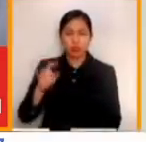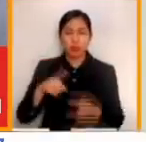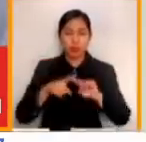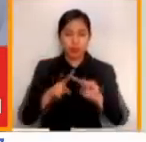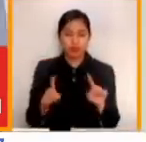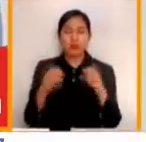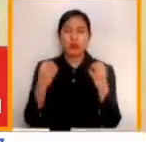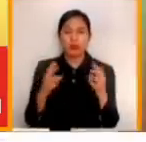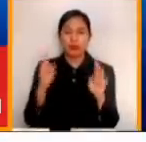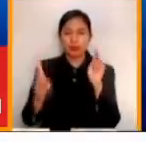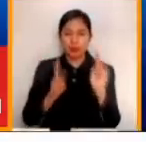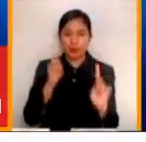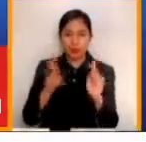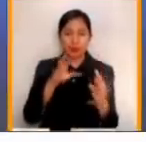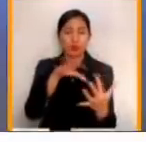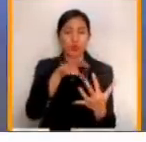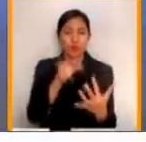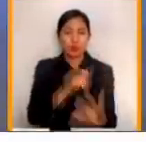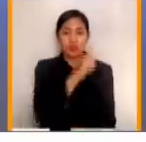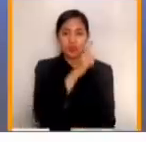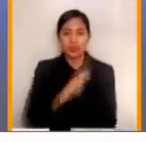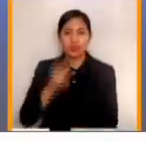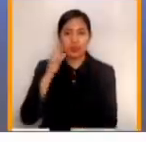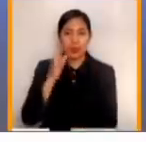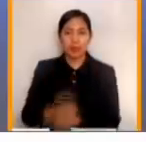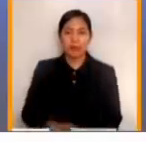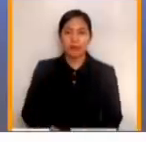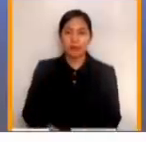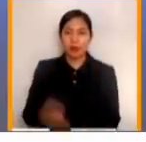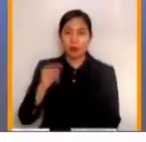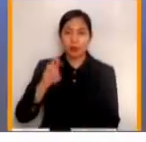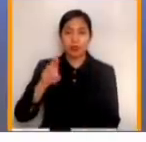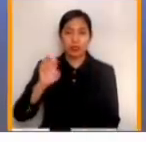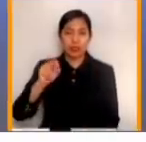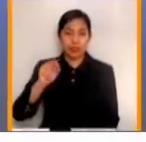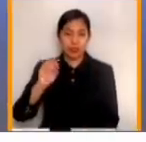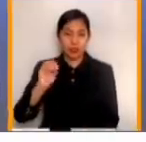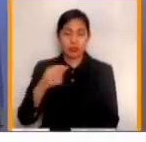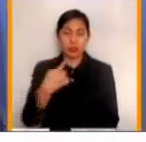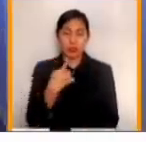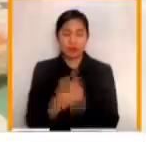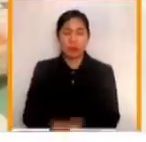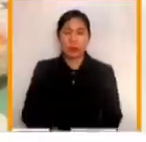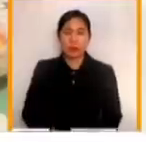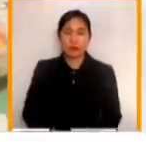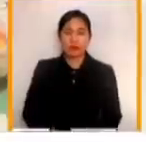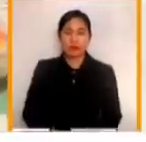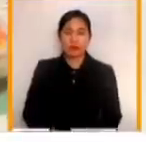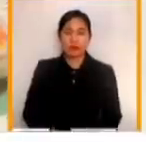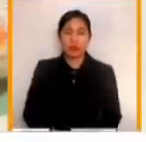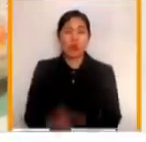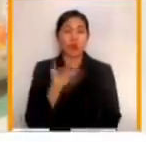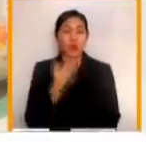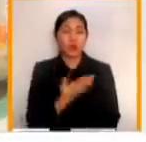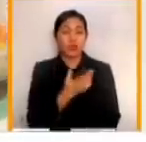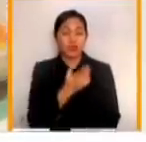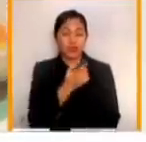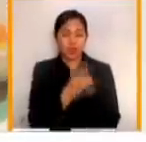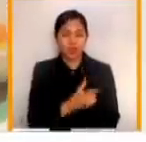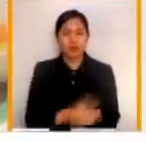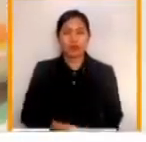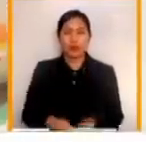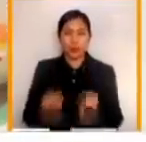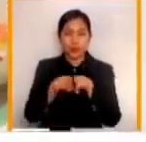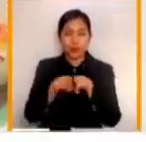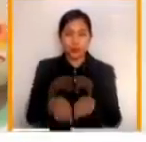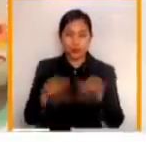Robredo. Reaksyon naman dito ni Moreno, "We wish the Isang Bayan candidate good luck." Naglabas din ng litrato ang kanyang